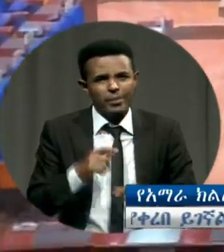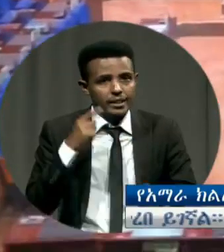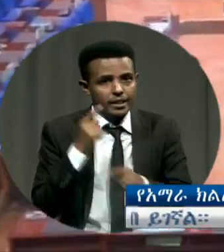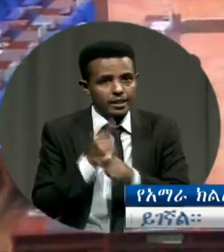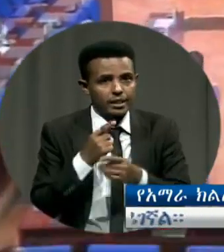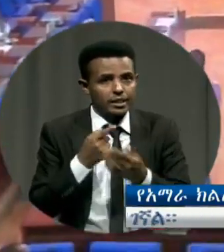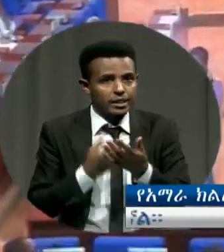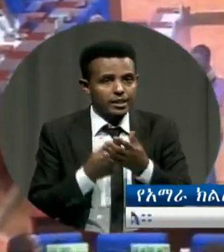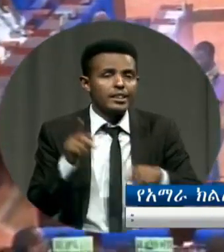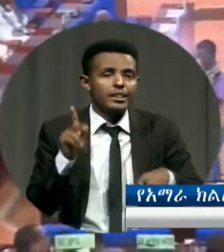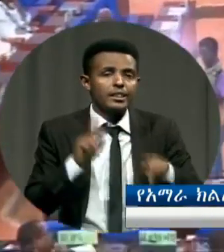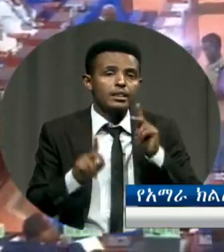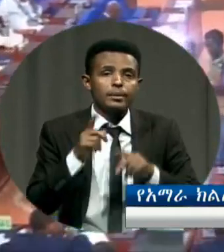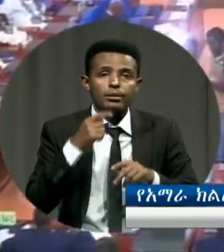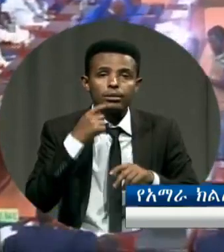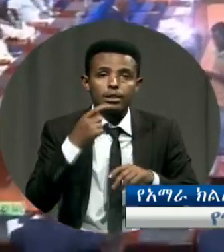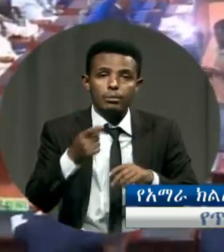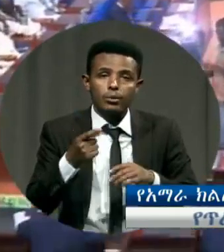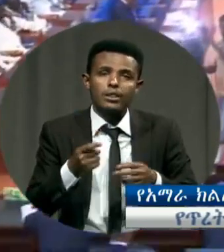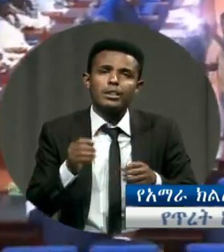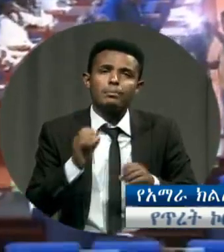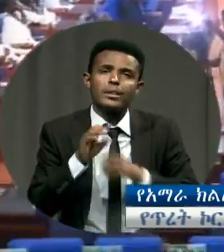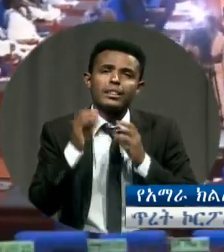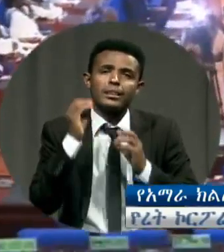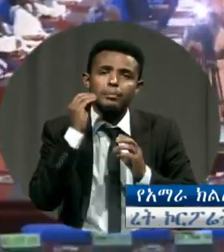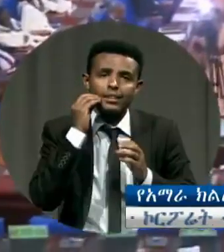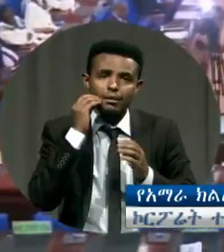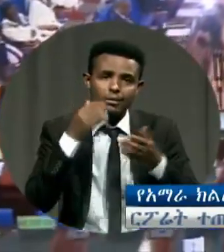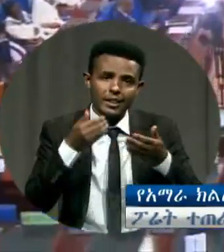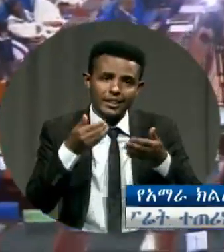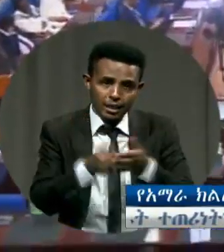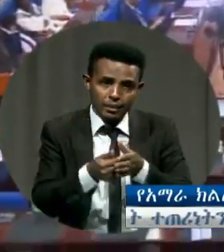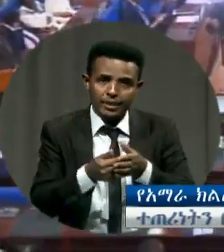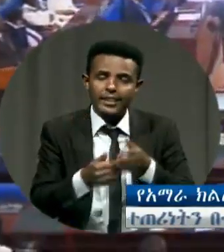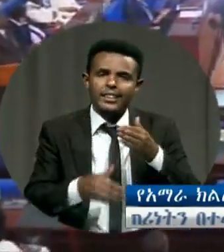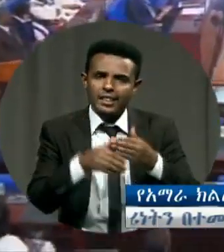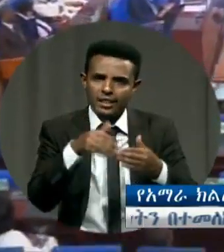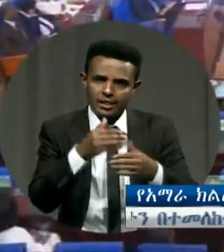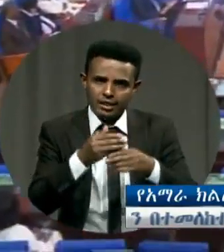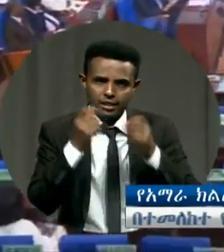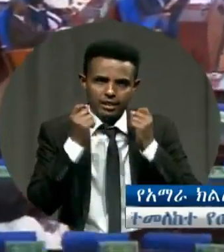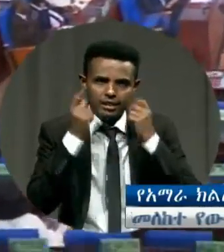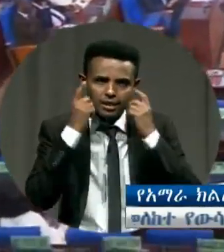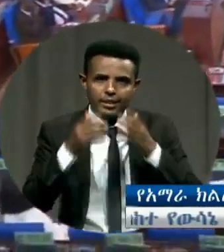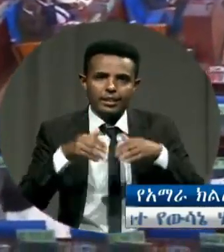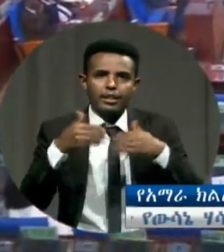በትክክል የህዝብ ነው ተብሎ በዚህ ለምክር ቤት በቀረበው ደረጃ ግንዛቤ የነበረበት ተቋም አይደለም።